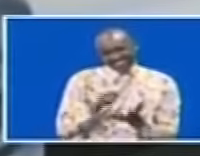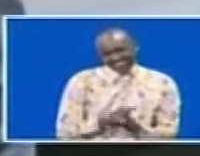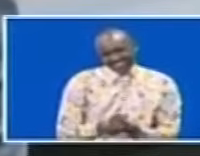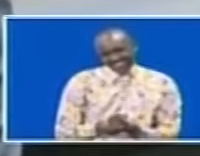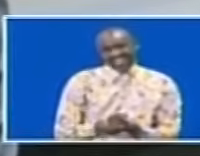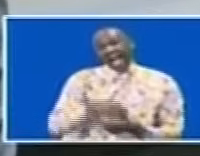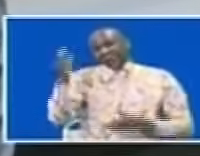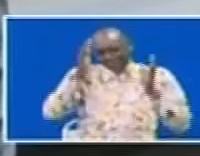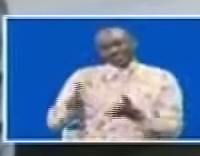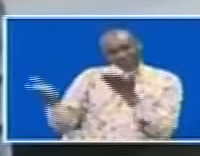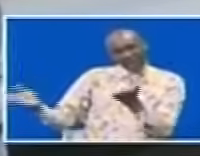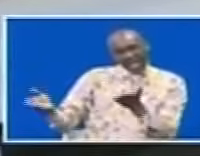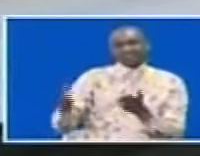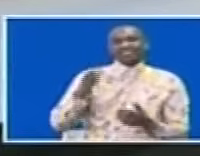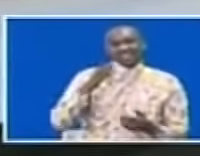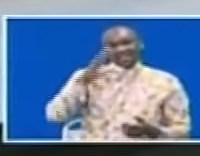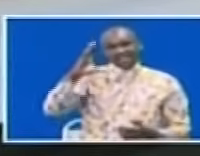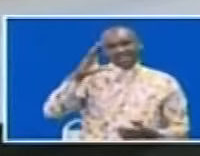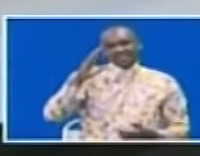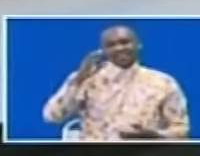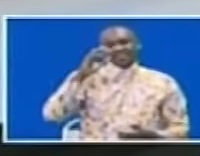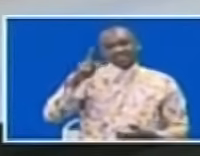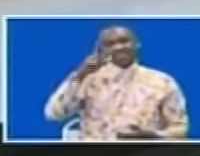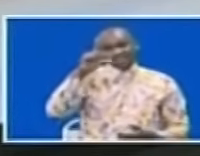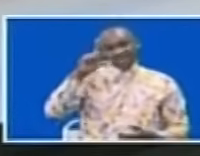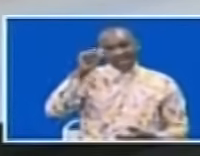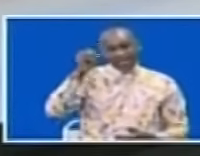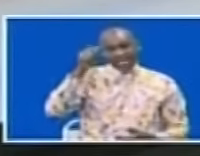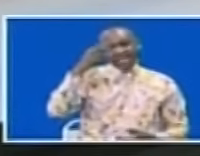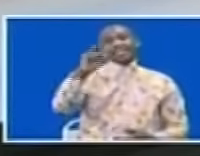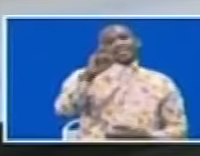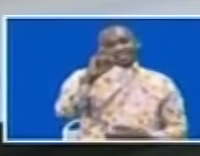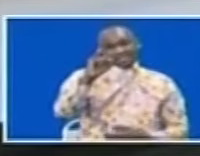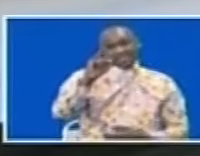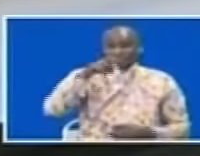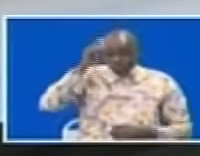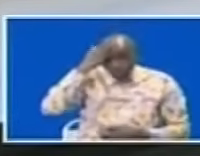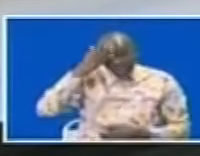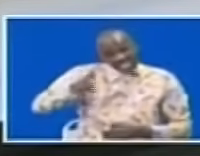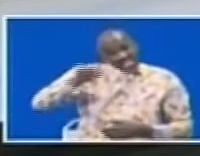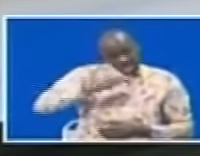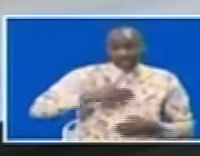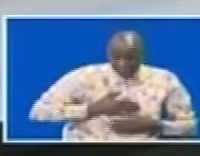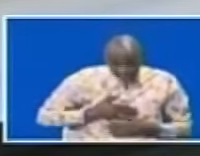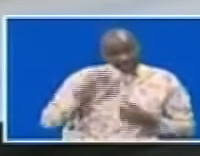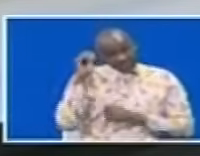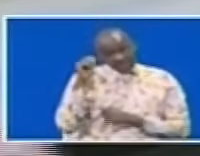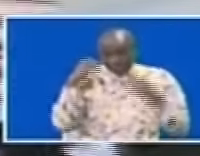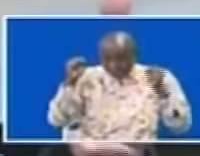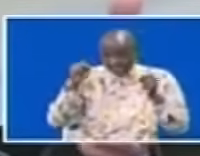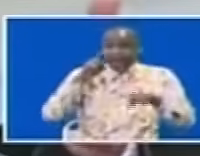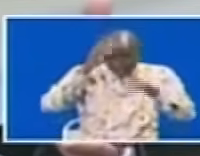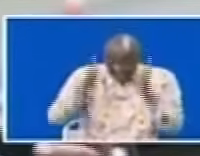Ana mwingine hapo anaitwa Clement tulikuwa hii Clement unajua huku mheshimiwa rais huku mtu